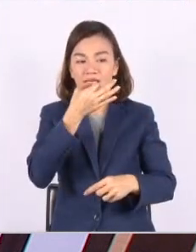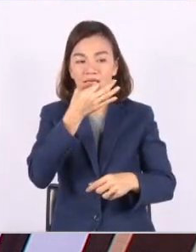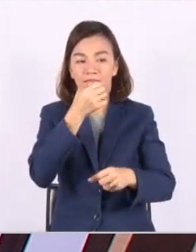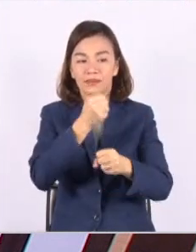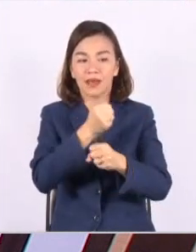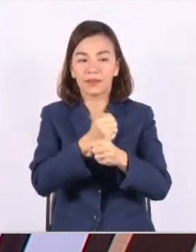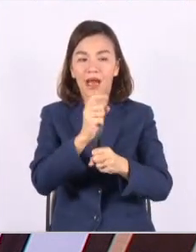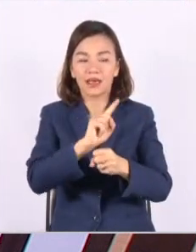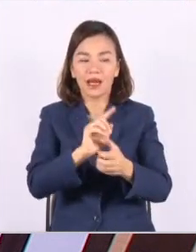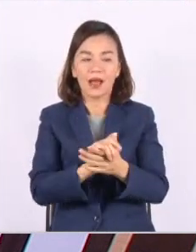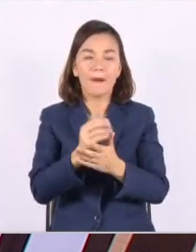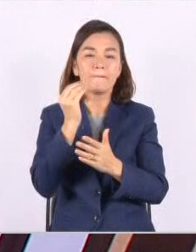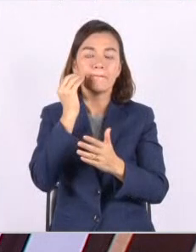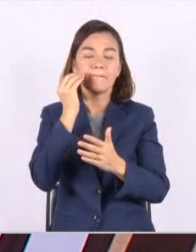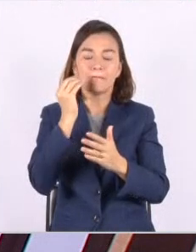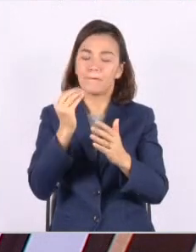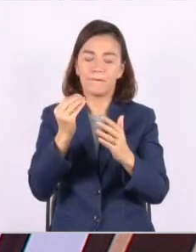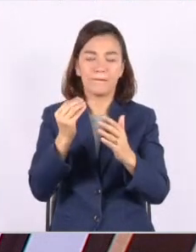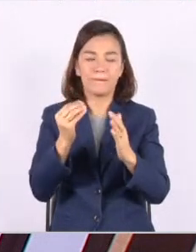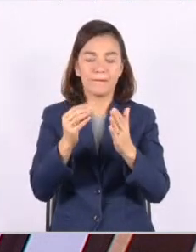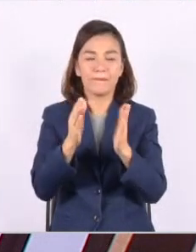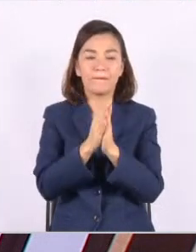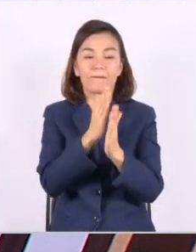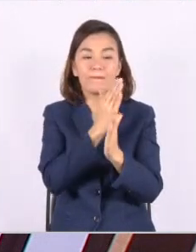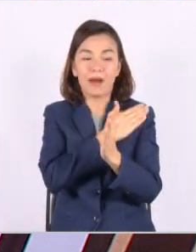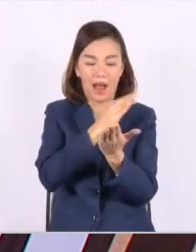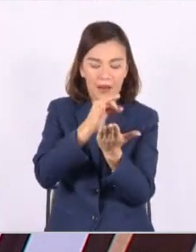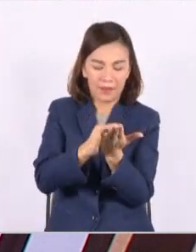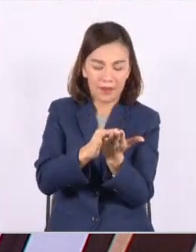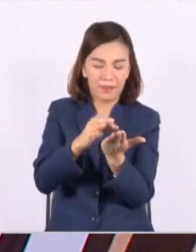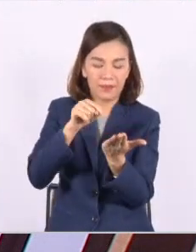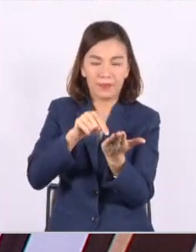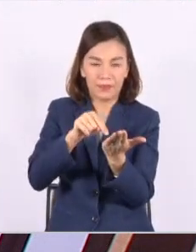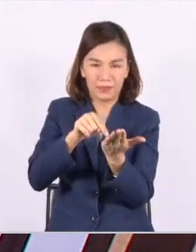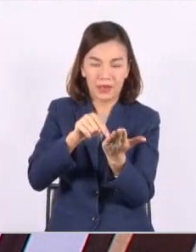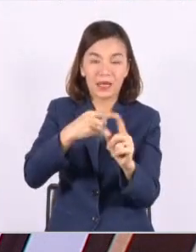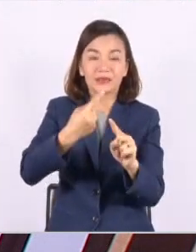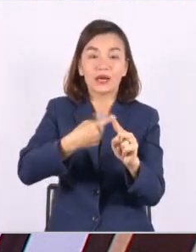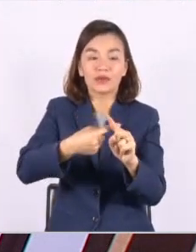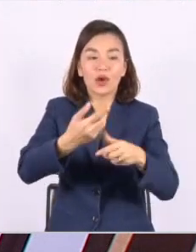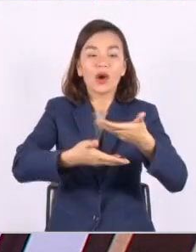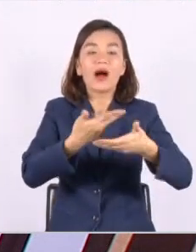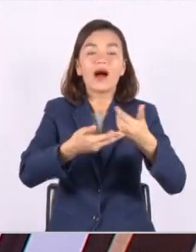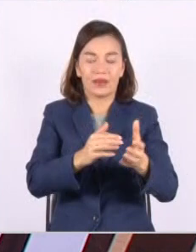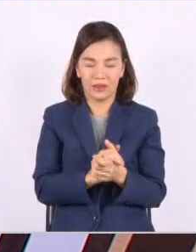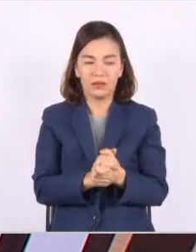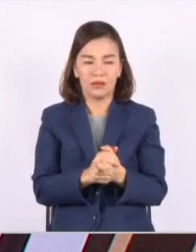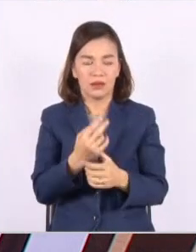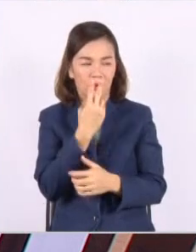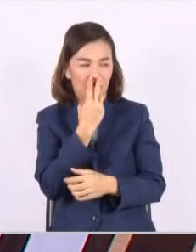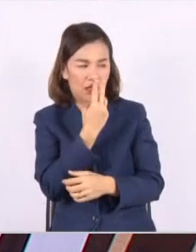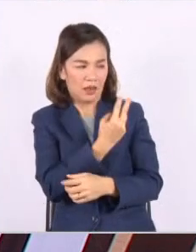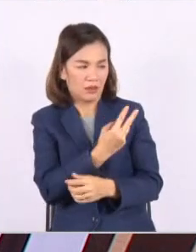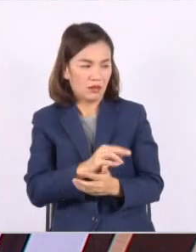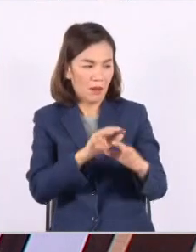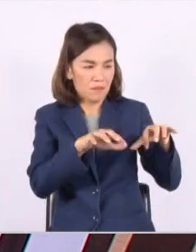รียกว่ารับเช่าพระที่ว่านี่นะอยู่ๆนี่มองคนผู้หญิงเนี่ยเป็นผีปอบว่าอย่างนั้นแล้วก็บอกว่าตัวเองเนี่ยจะต้องมาแก้ปัญ